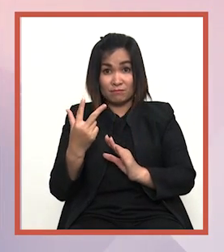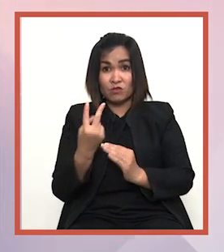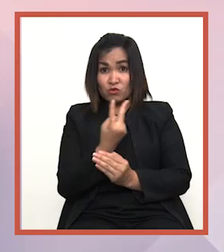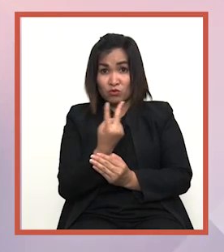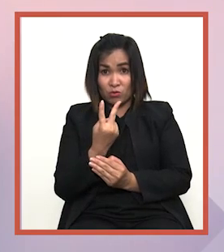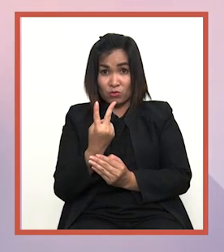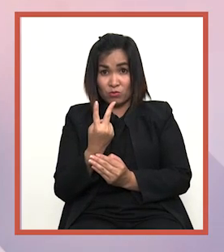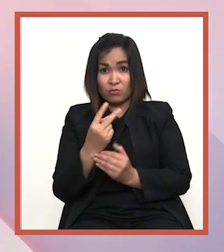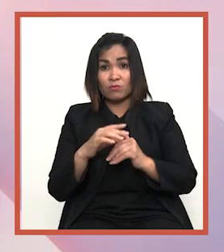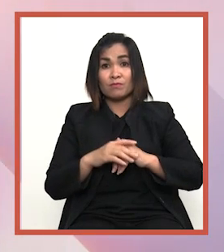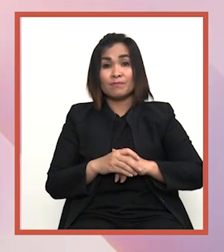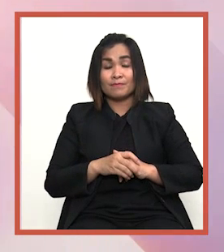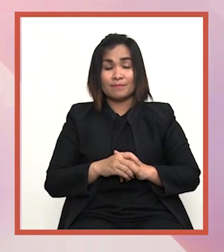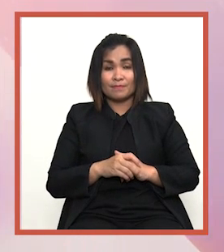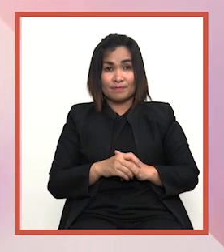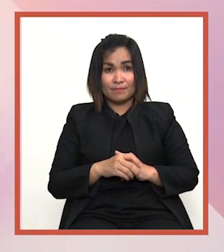ครับ